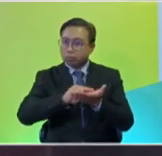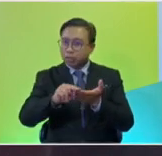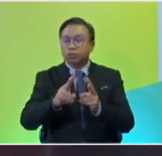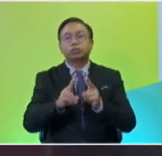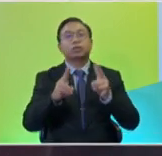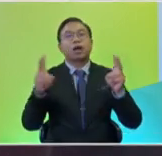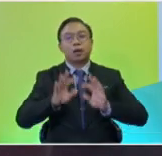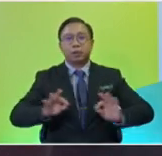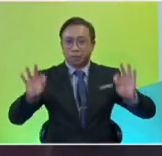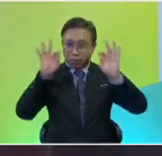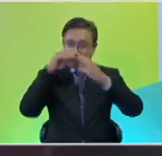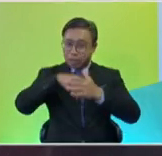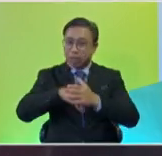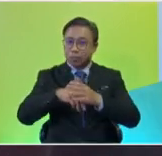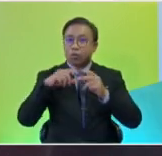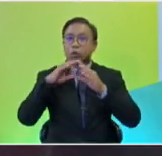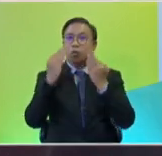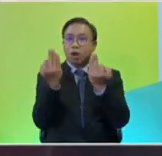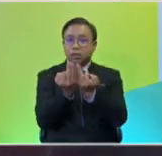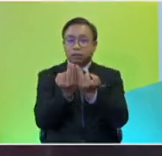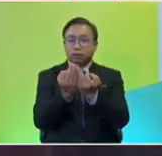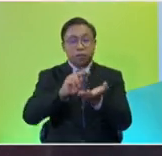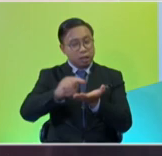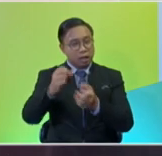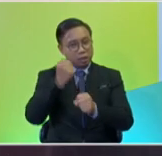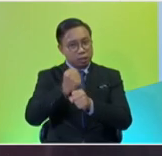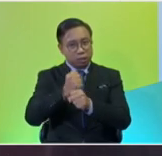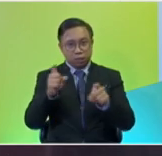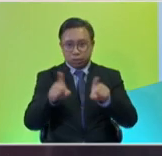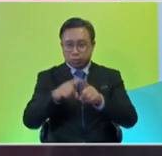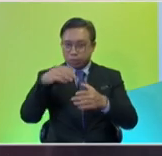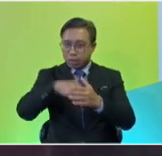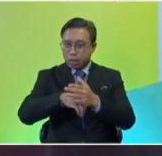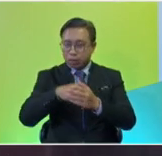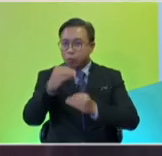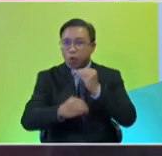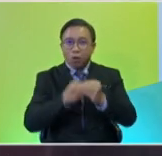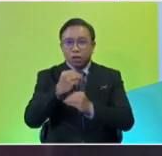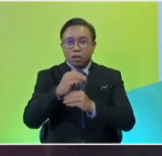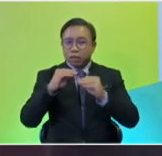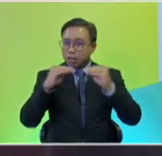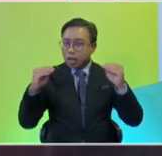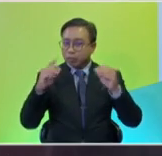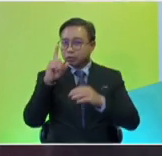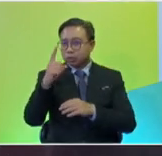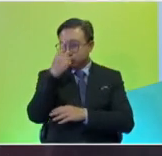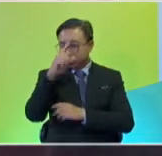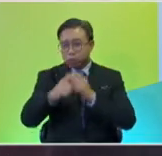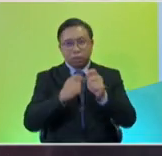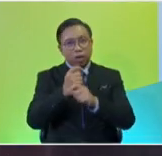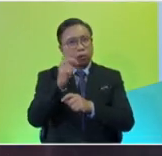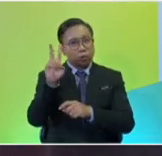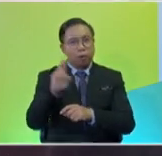dalam keluarga yaitu nilai kerjasama dalam pendidikan moral tahap 1 untuk tahun 2